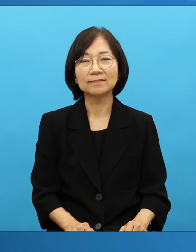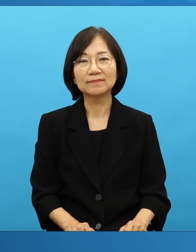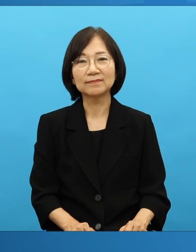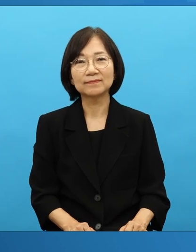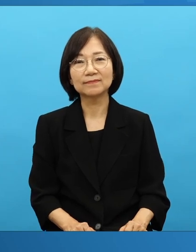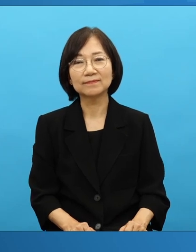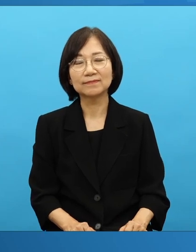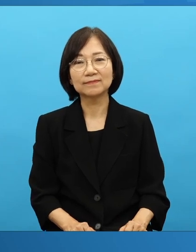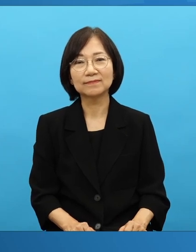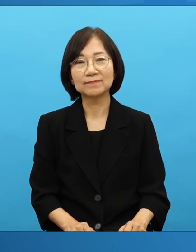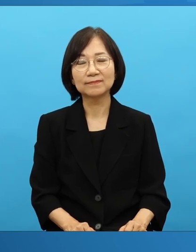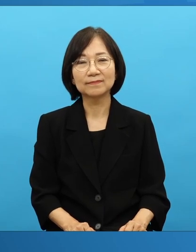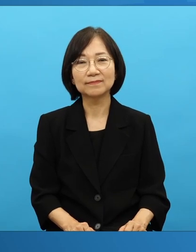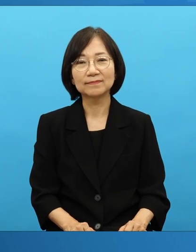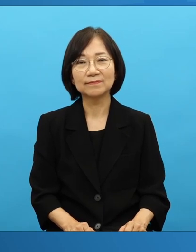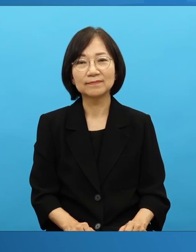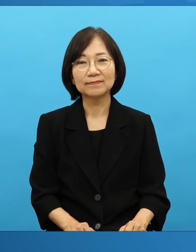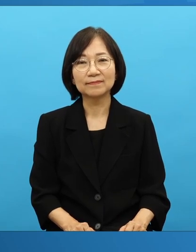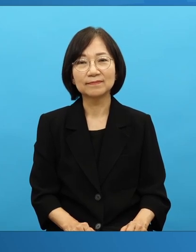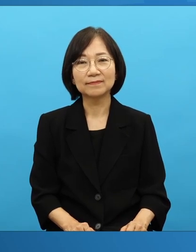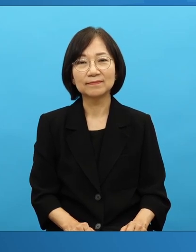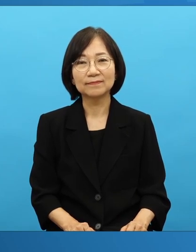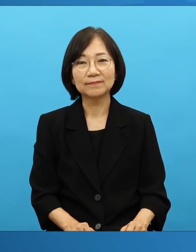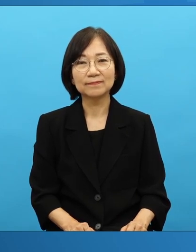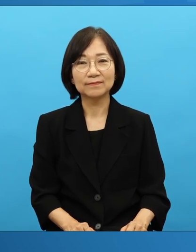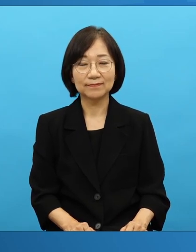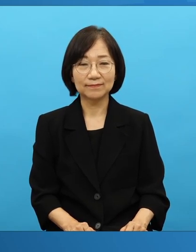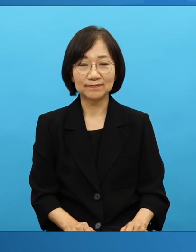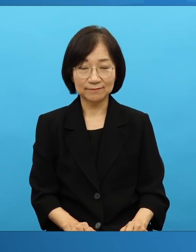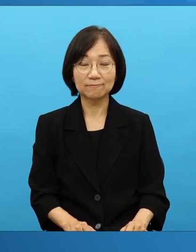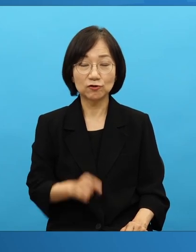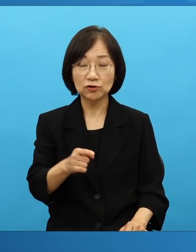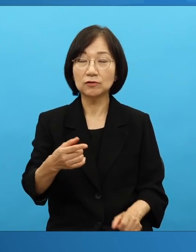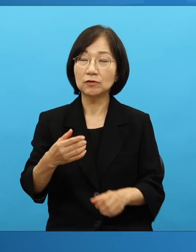是同样的话，答案呢就是说现在还看不见，眼睛看到了就是答案。 그 이제 내게 왔단 말이에요. 그러면 너는 응답받았다 이렇게 얘기하는 거예요.